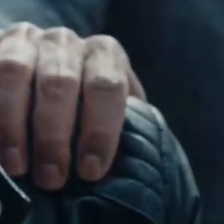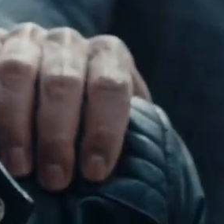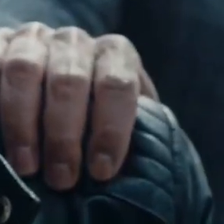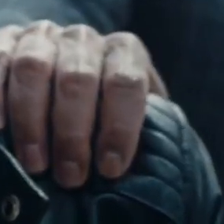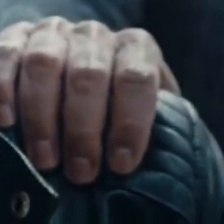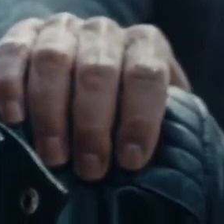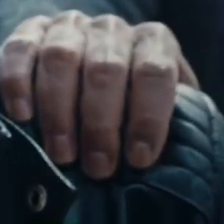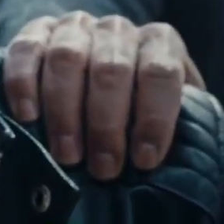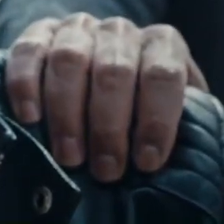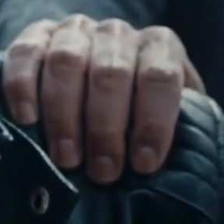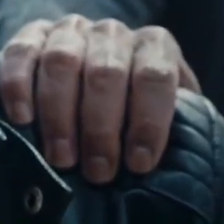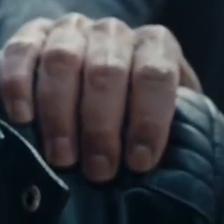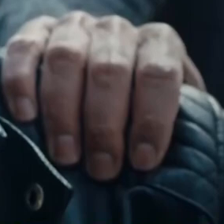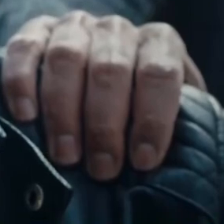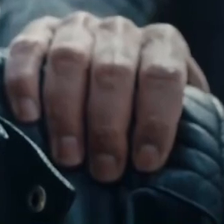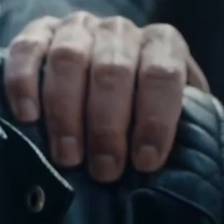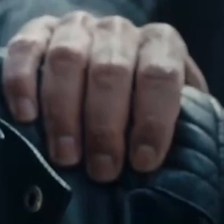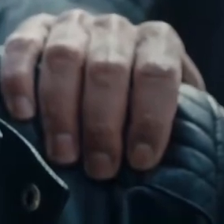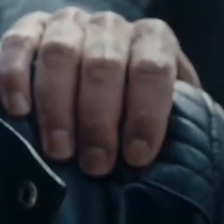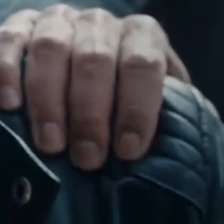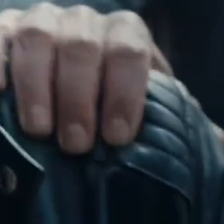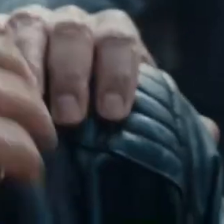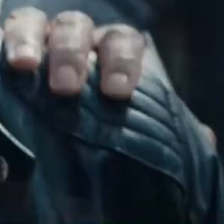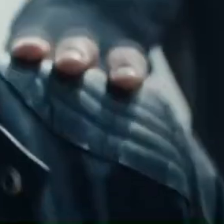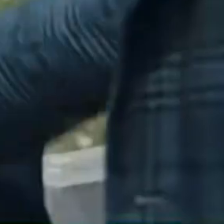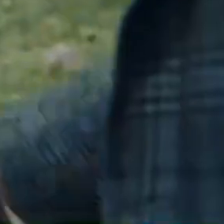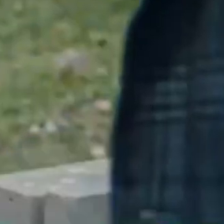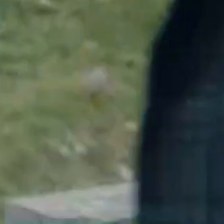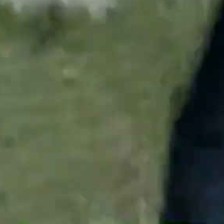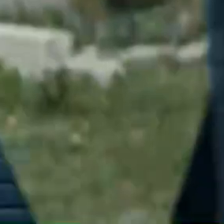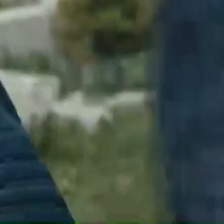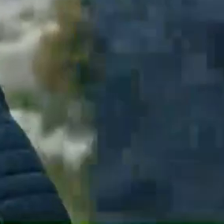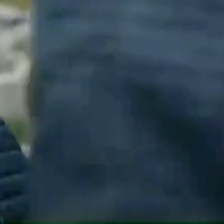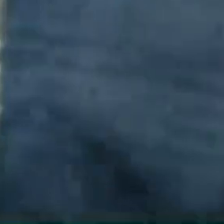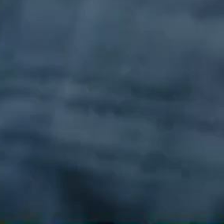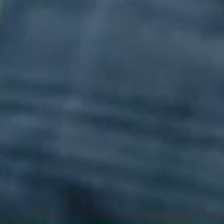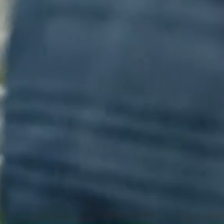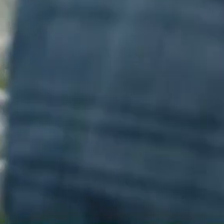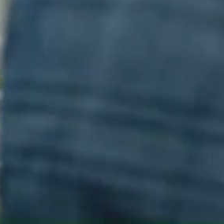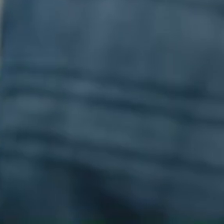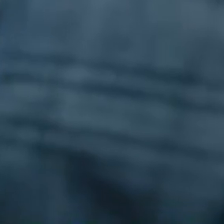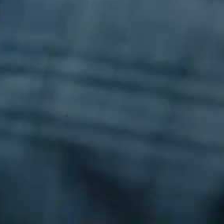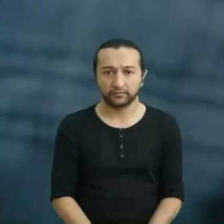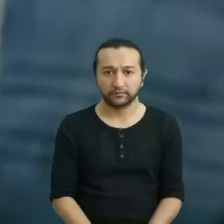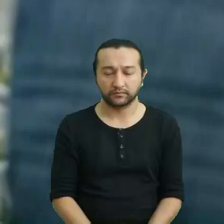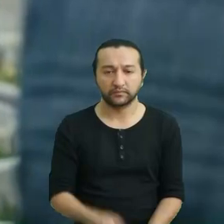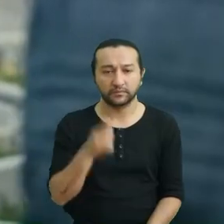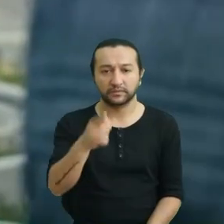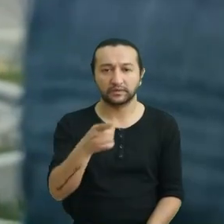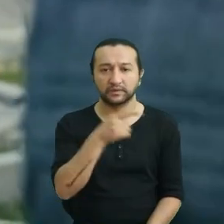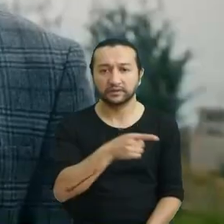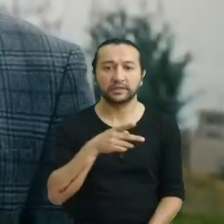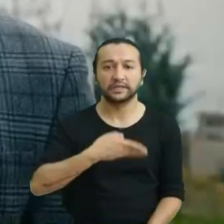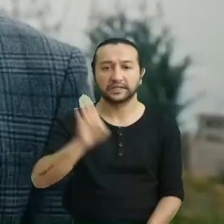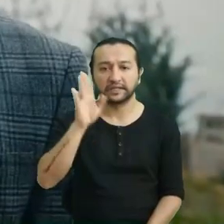kavradı. Hamza gözünün yaşını sildiği gibi hızla kalkıp döndü arkasına. Meraklı gözlerle bakıyor. Gidene çare